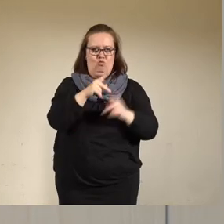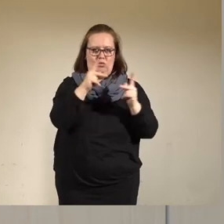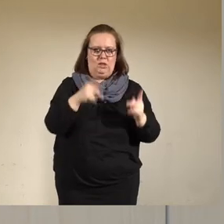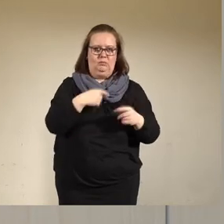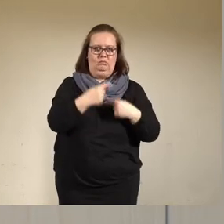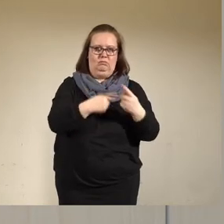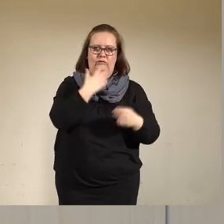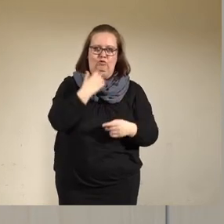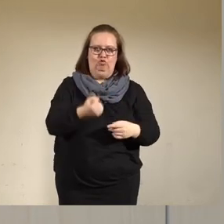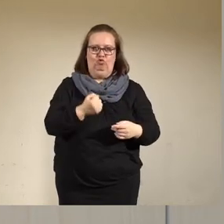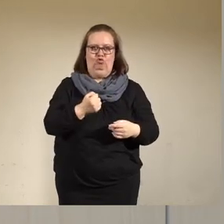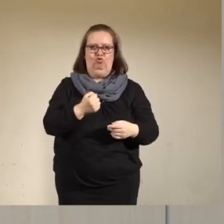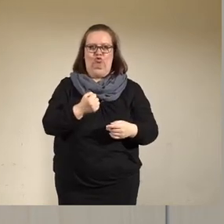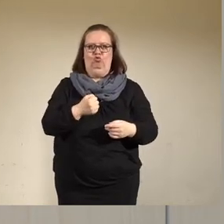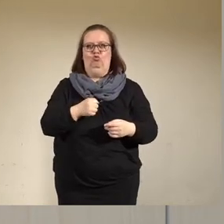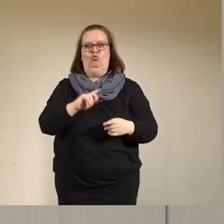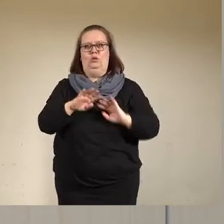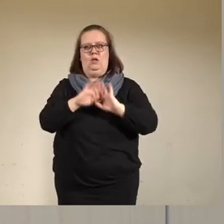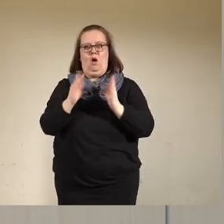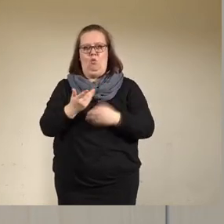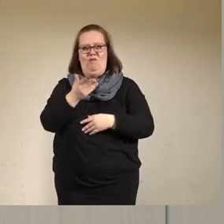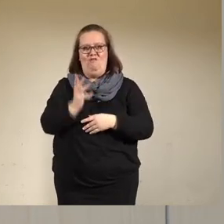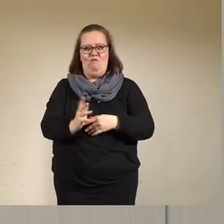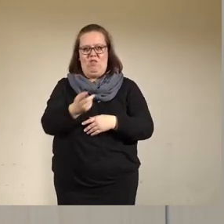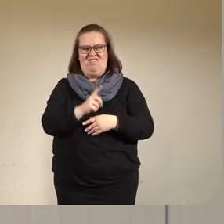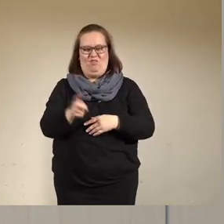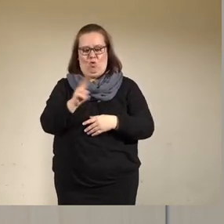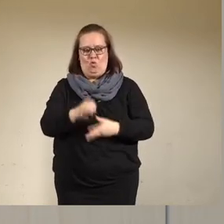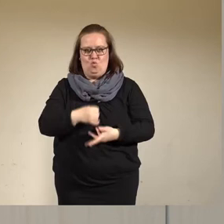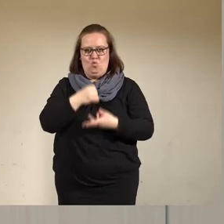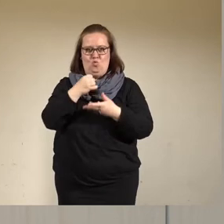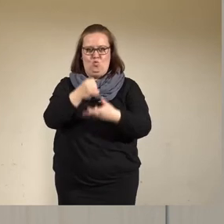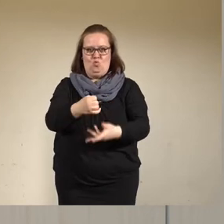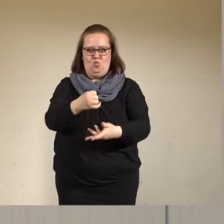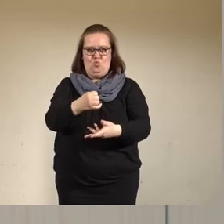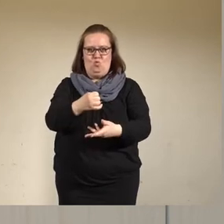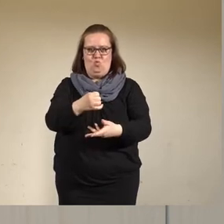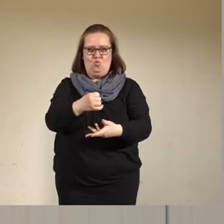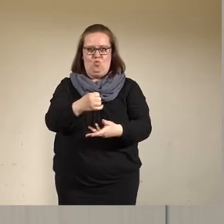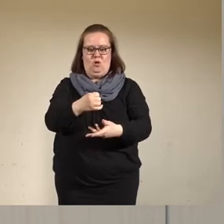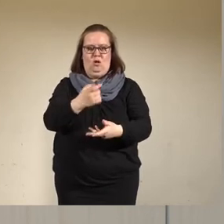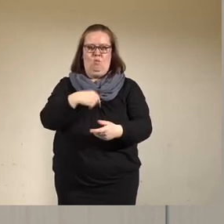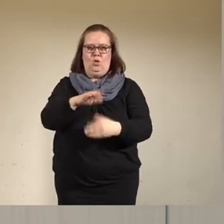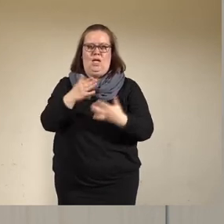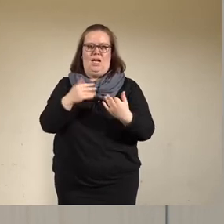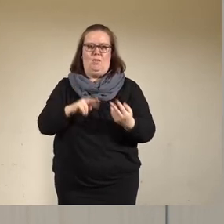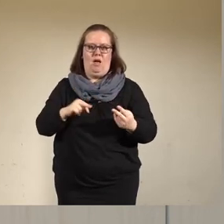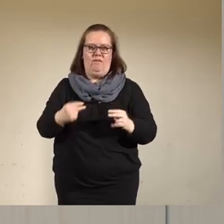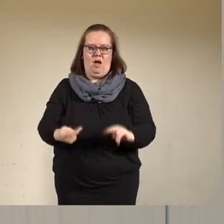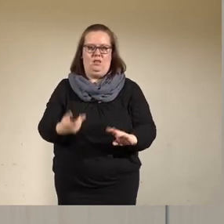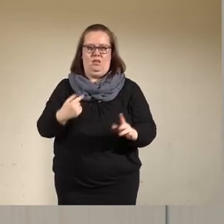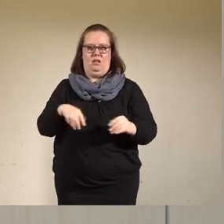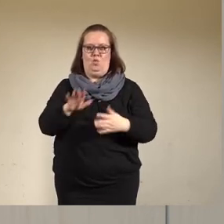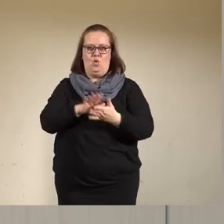vorankommen. Und wir stellen 500.000 Euro zusätzlich zur Verfügung, um unsere durch Klimawandel